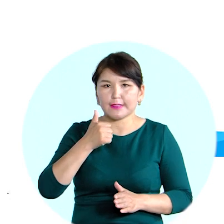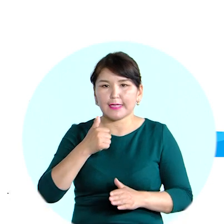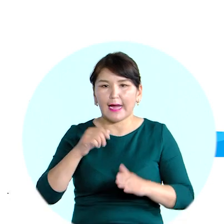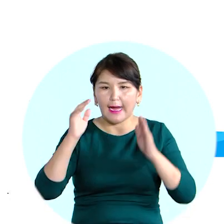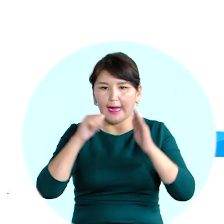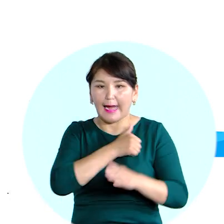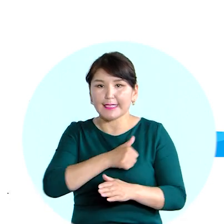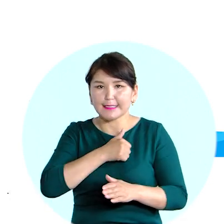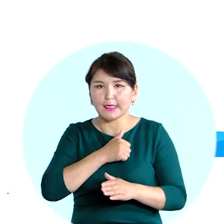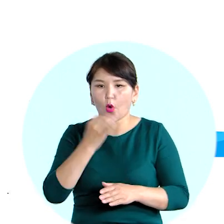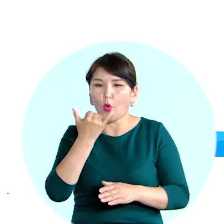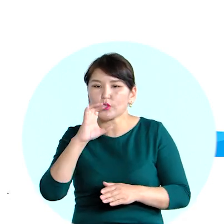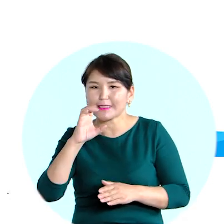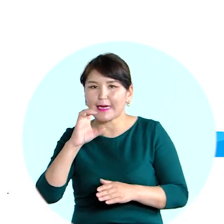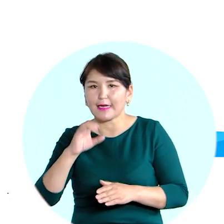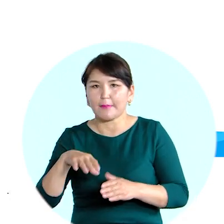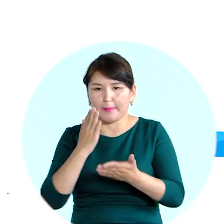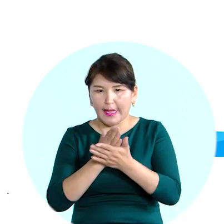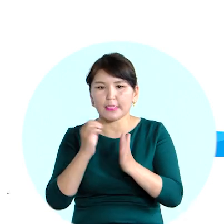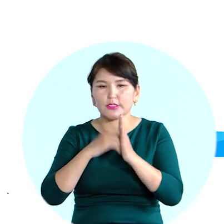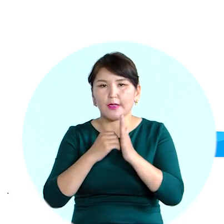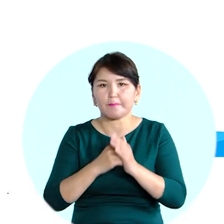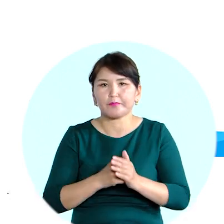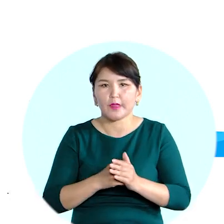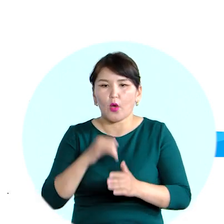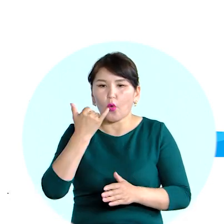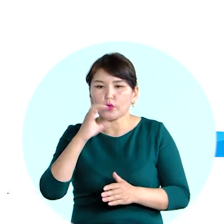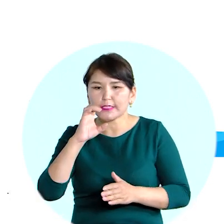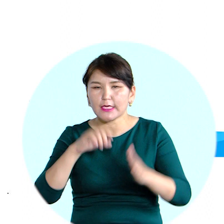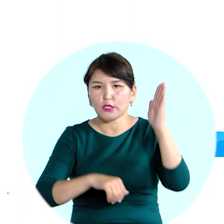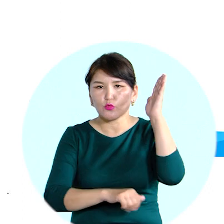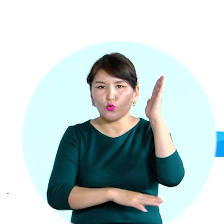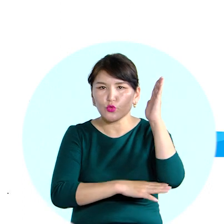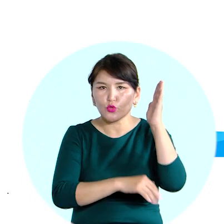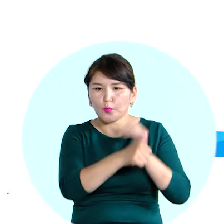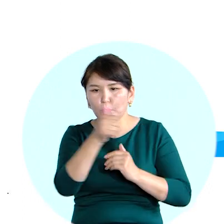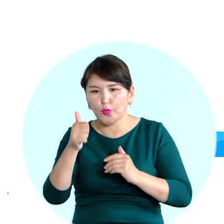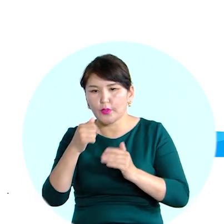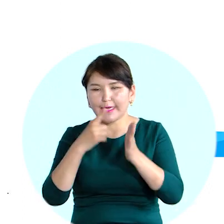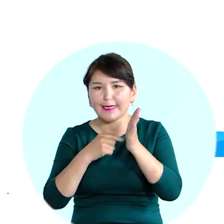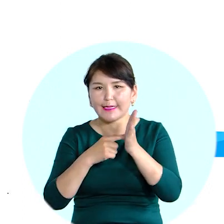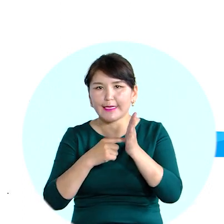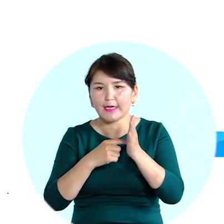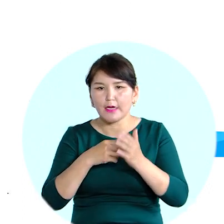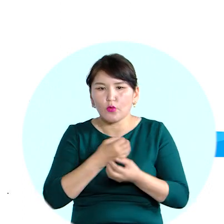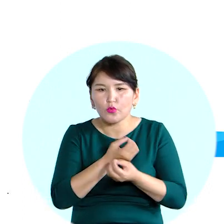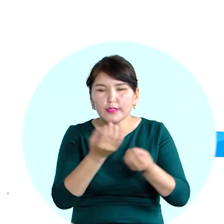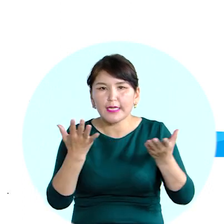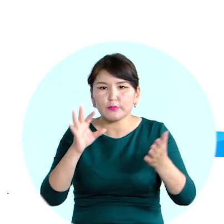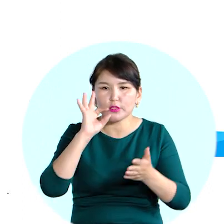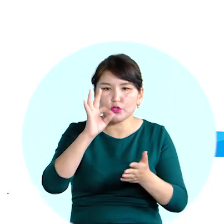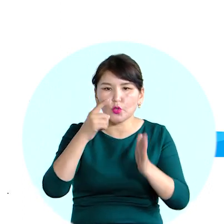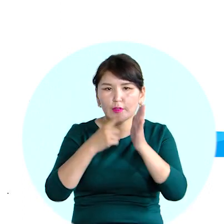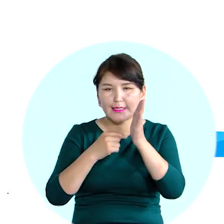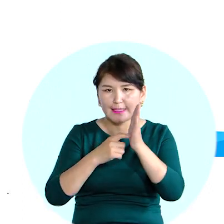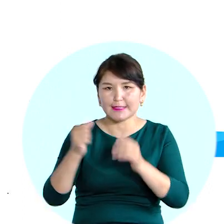биед ямар нэгэн сөрөг нөлөө байхгүй, өвчин тусгах боломж байхгүй, эрүүл яхуун шаардлага хангасан усыг хангана гэсэн стандартыг